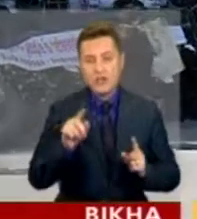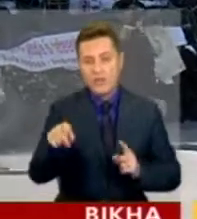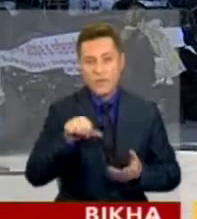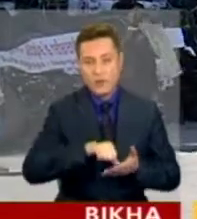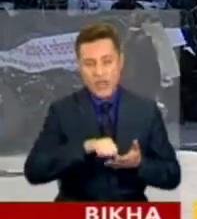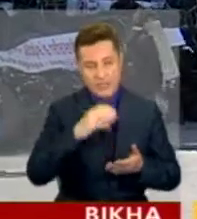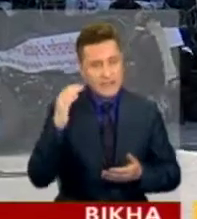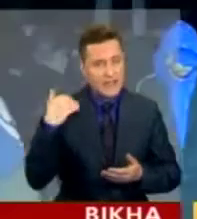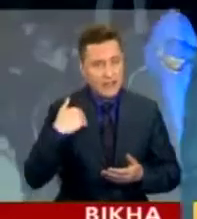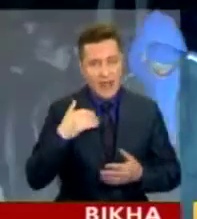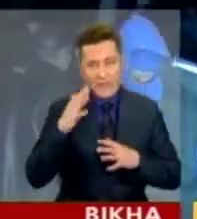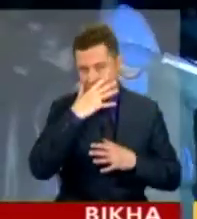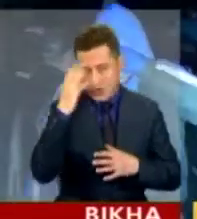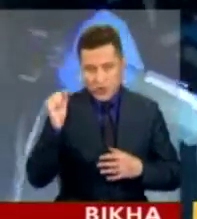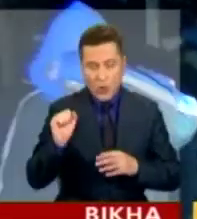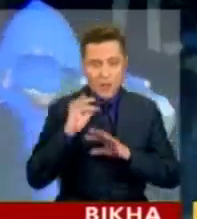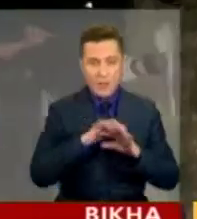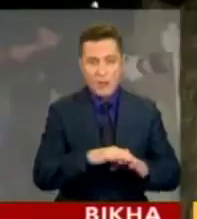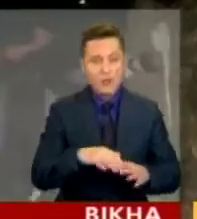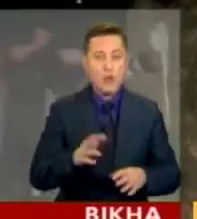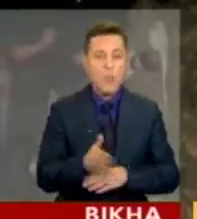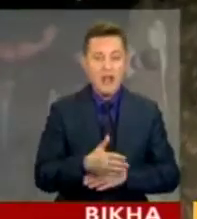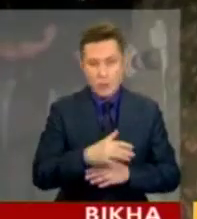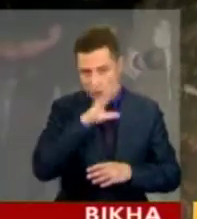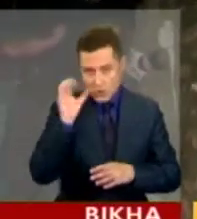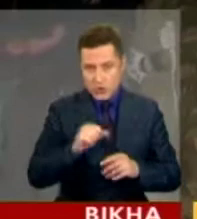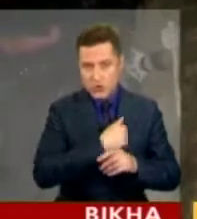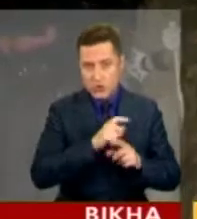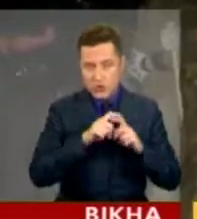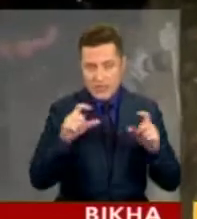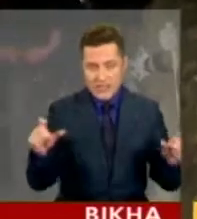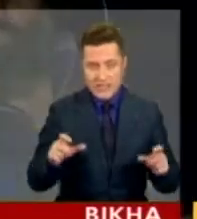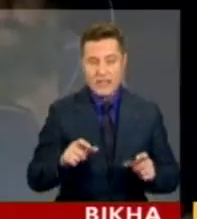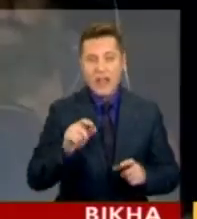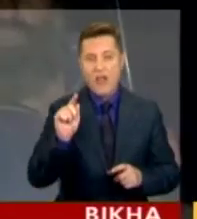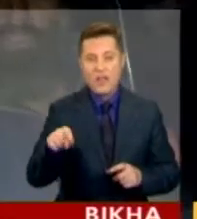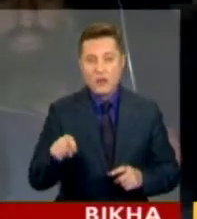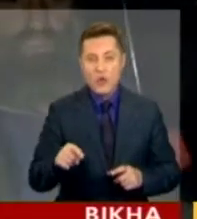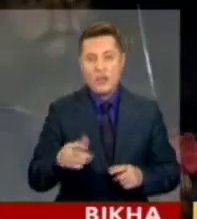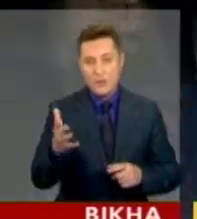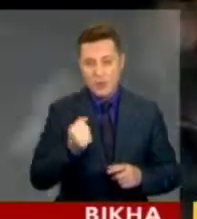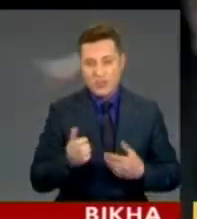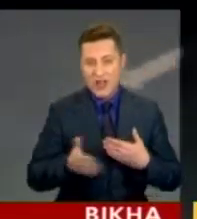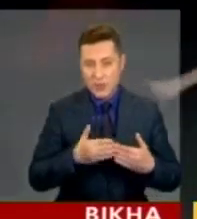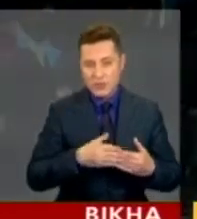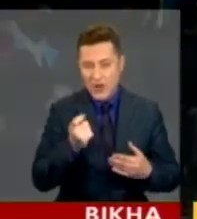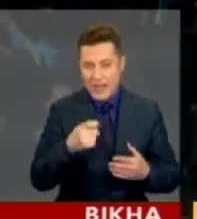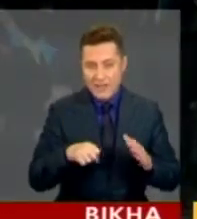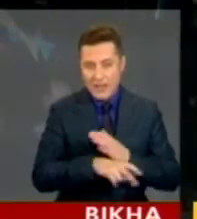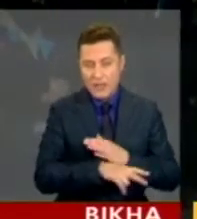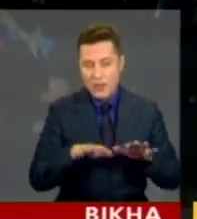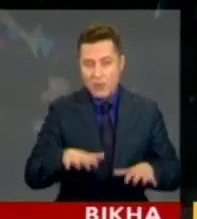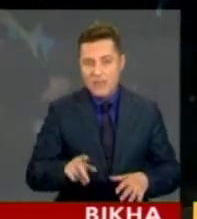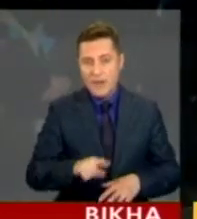недавнього нічного нападу на маріупольську військову частину. Відтоді, як він та його зграя дістали в Маріуполі прочуханки, ледь втекли до місця